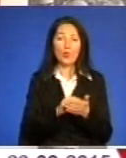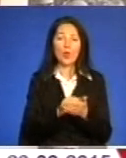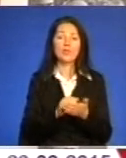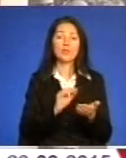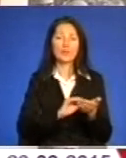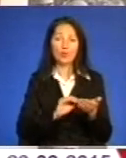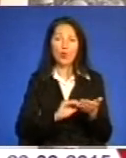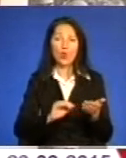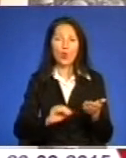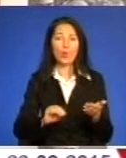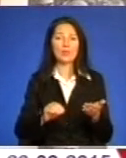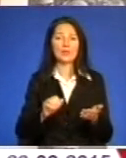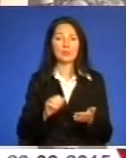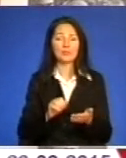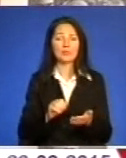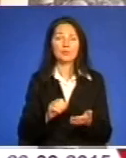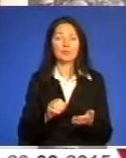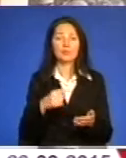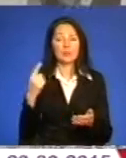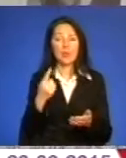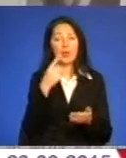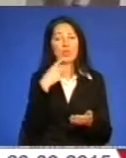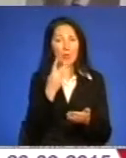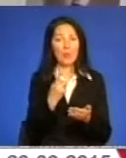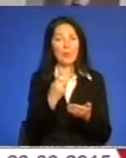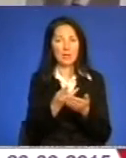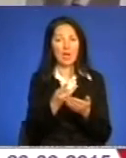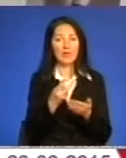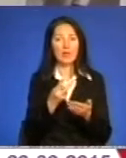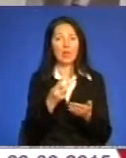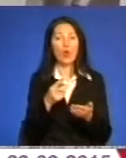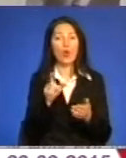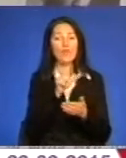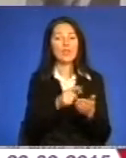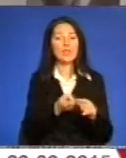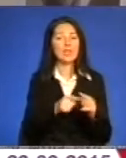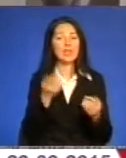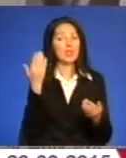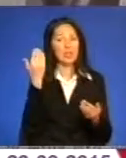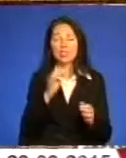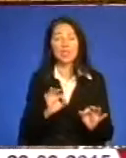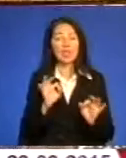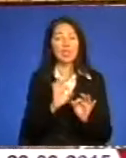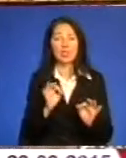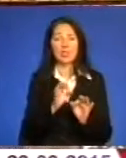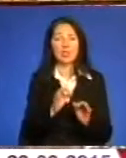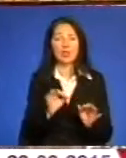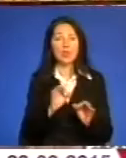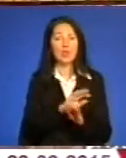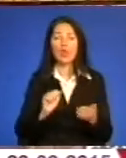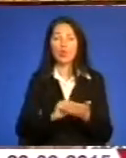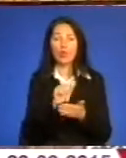Ярмуша. Та вперше представили його вірші, які раніше ніде не публікувались. Розвинкою цієї виставки є те, що